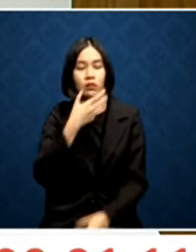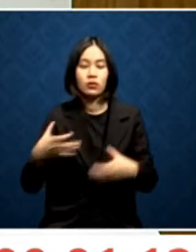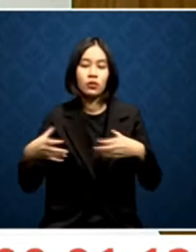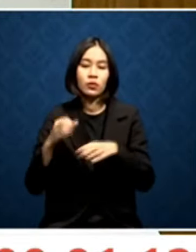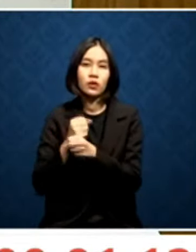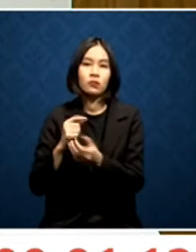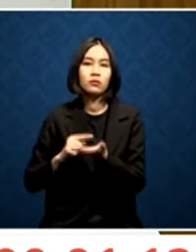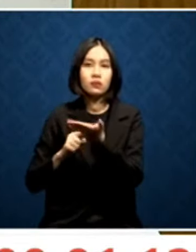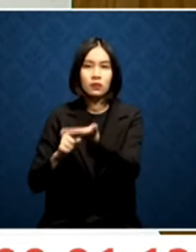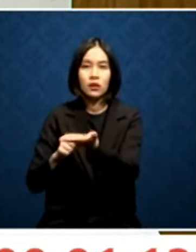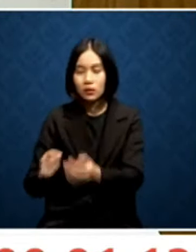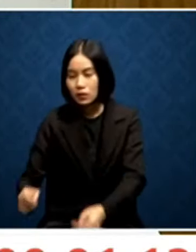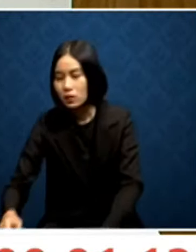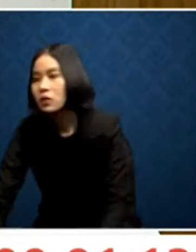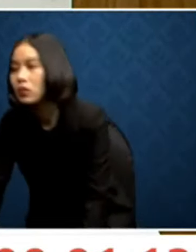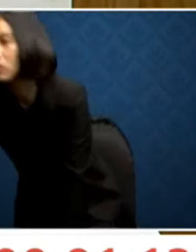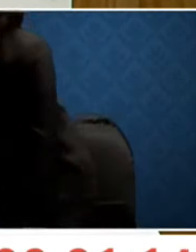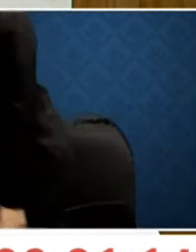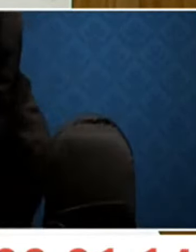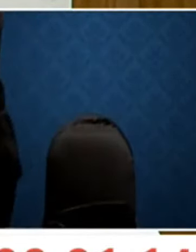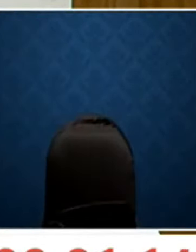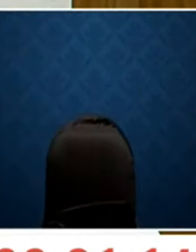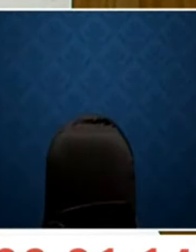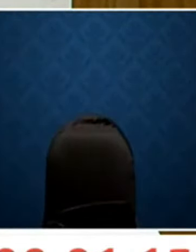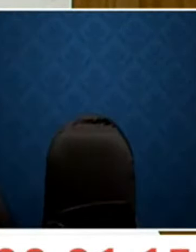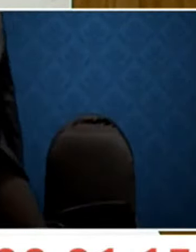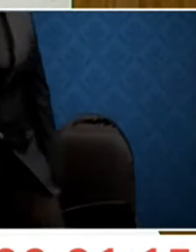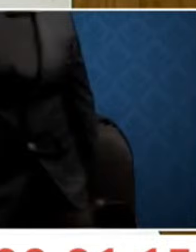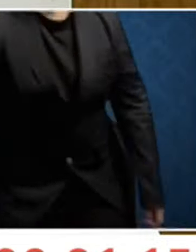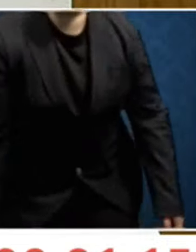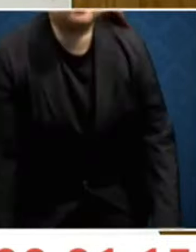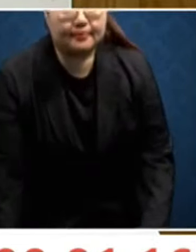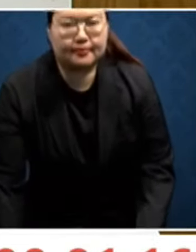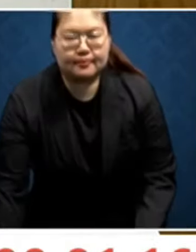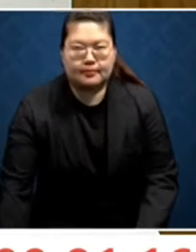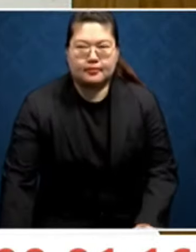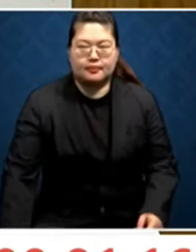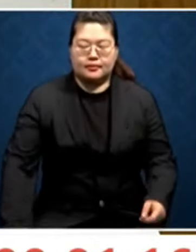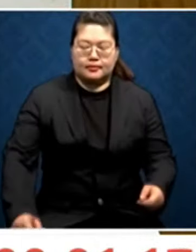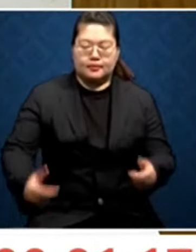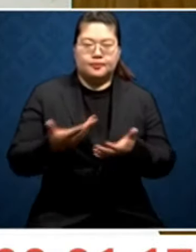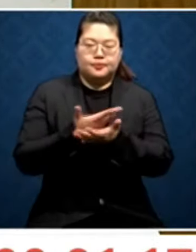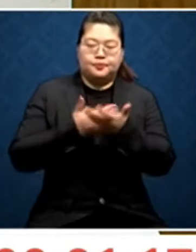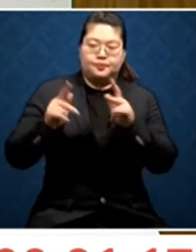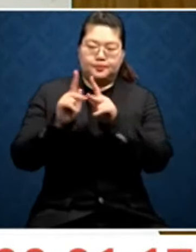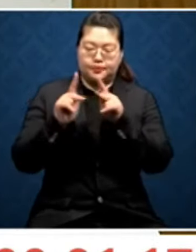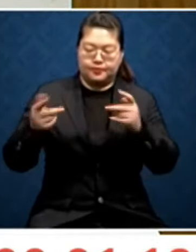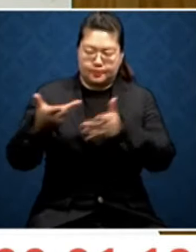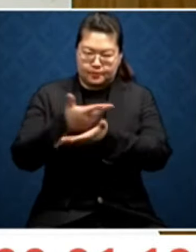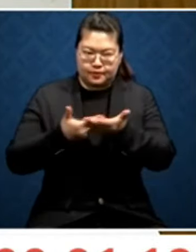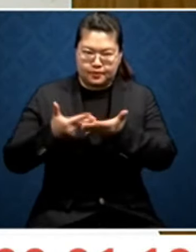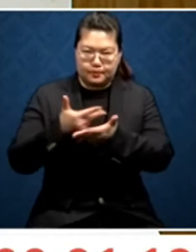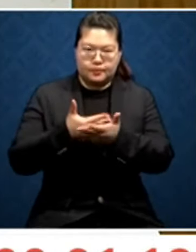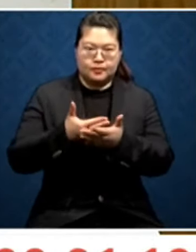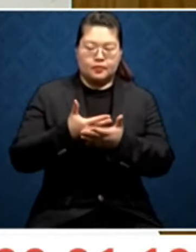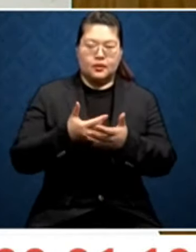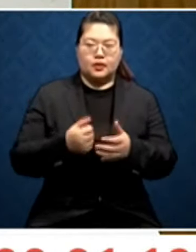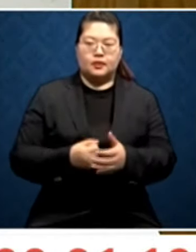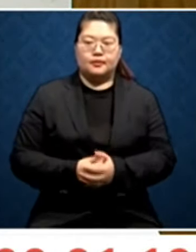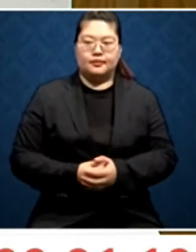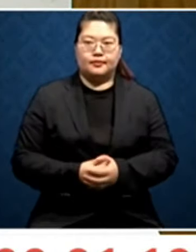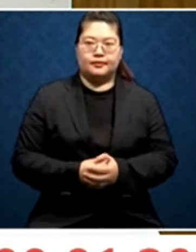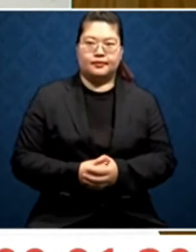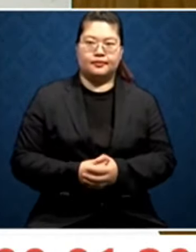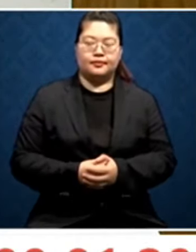เป็นผู้เสนอและตั้งกรรมธิการวิสามัญขึ้นมาคณะหนึ่งเพื่อพิจารณาโดยถือเอาร่างของคณะรัฐมนตรีเป็นร่